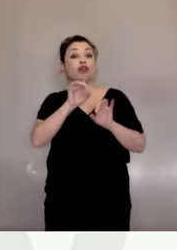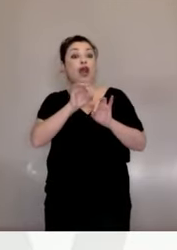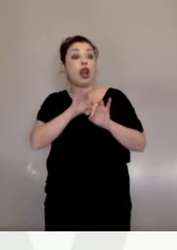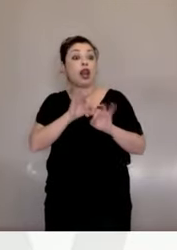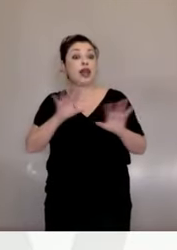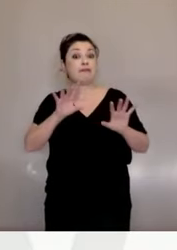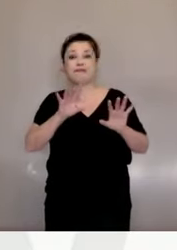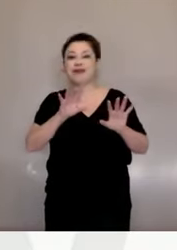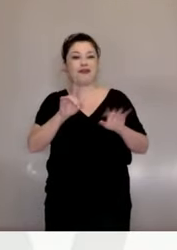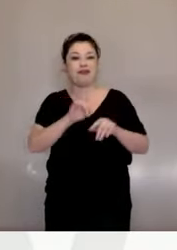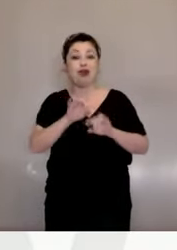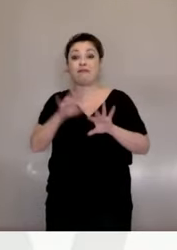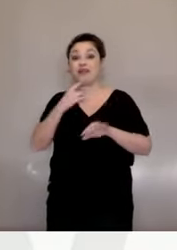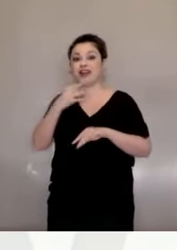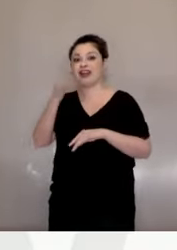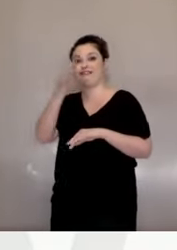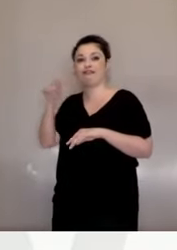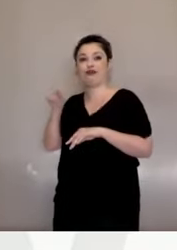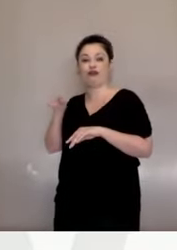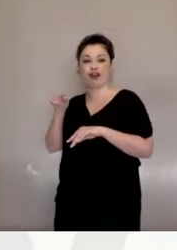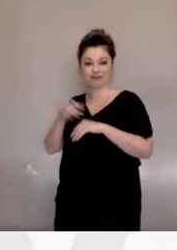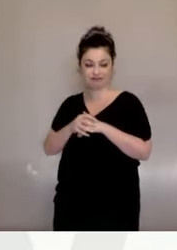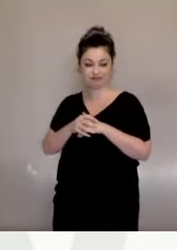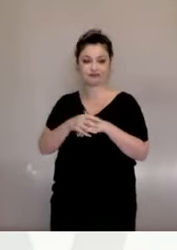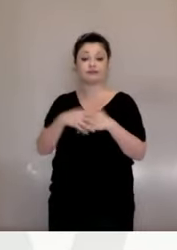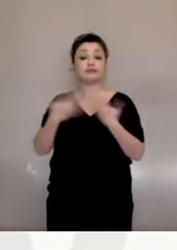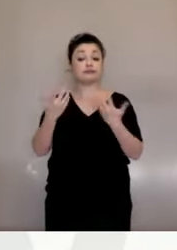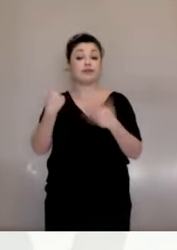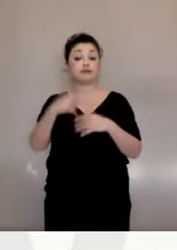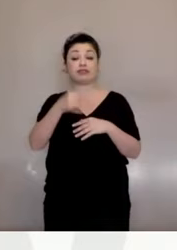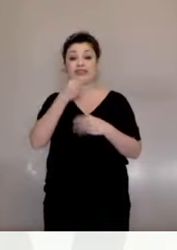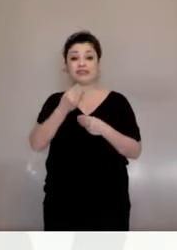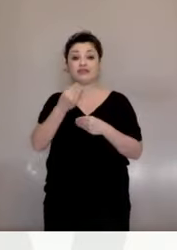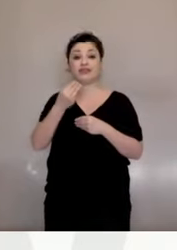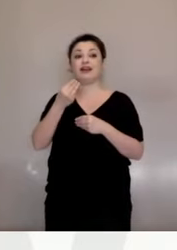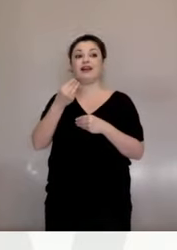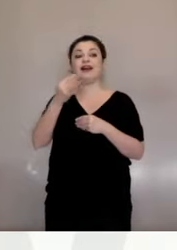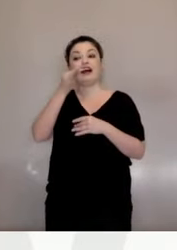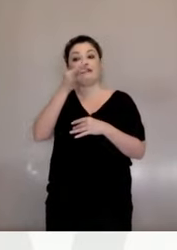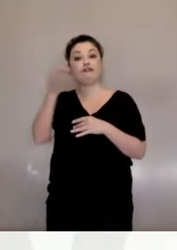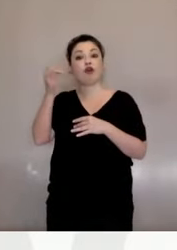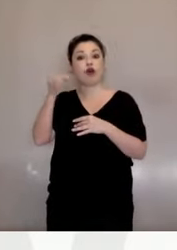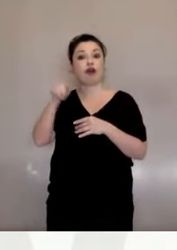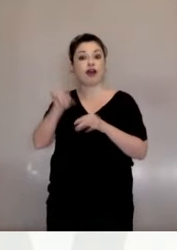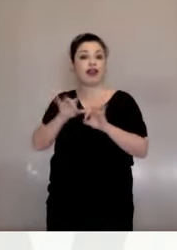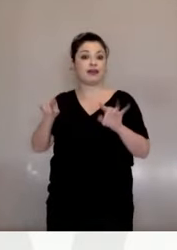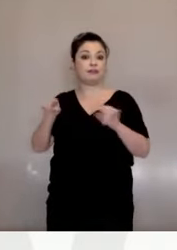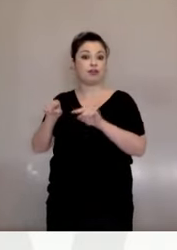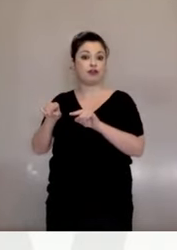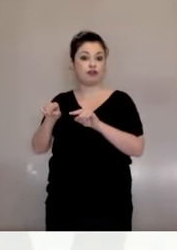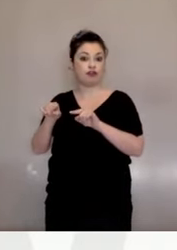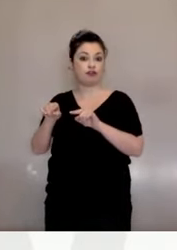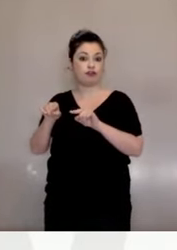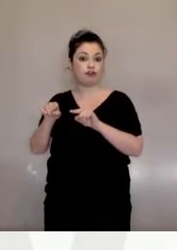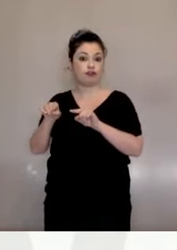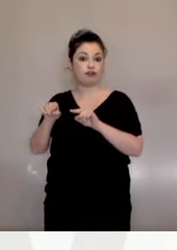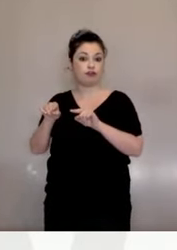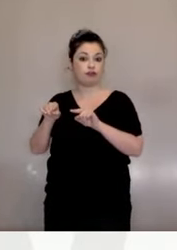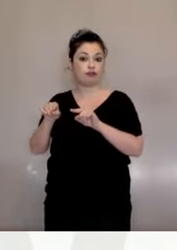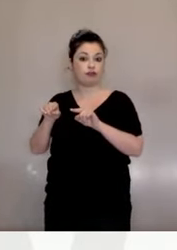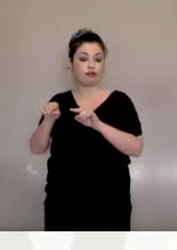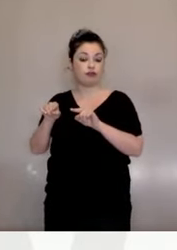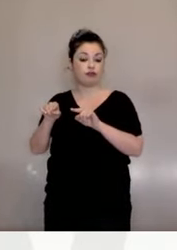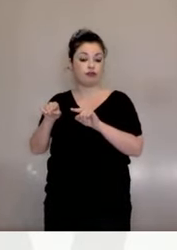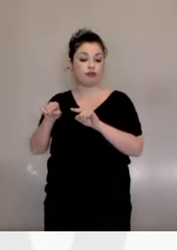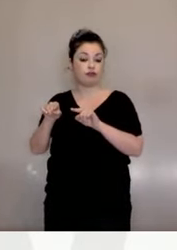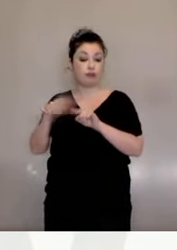fiore. E che vuol dire il fiore è libera? Vuol dire, penso,